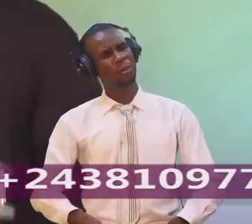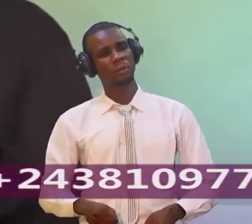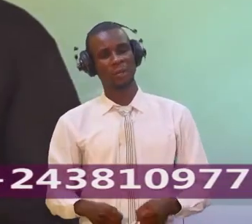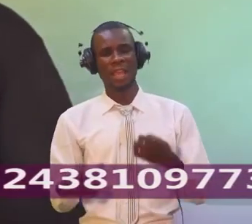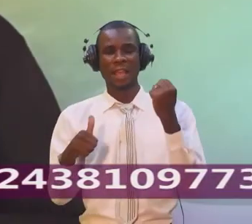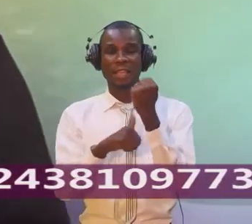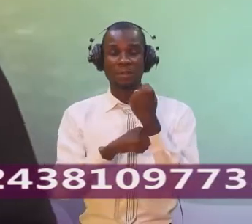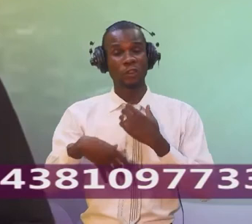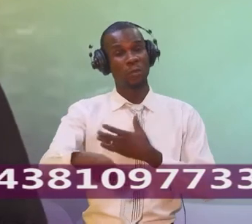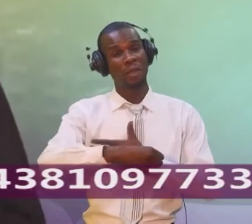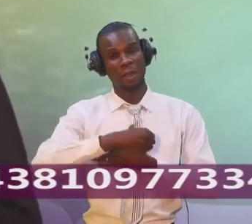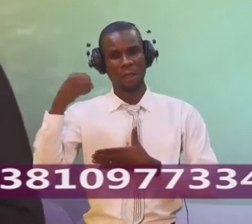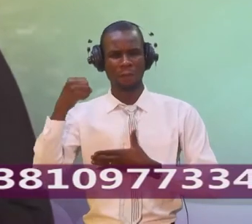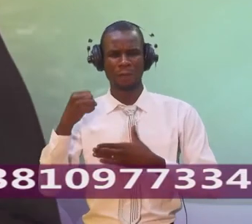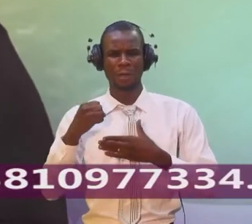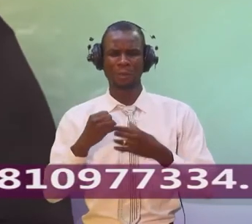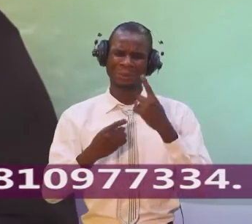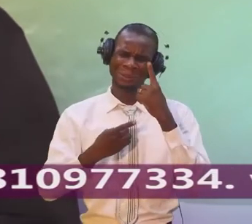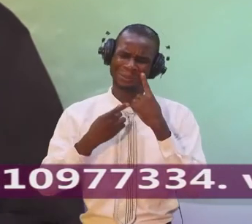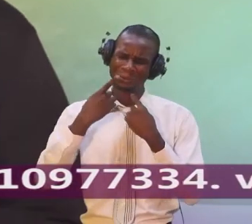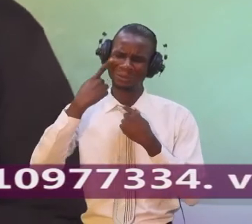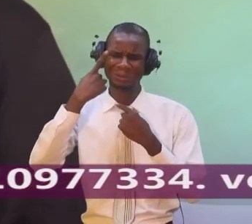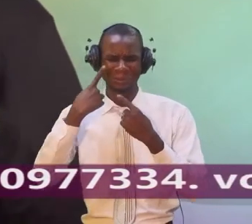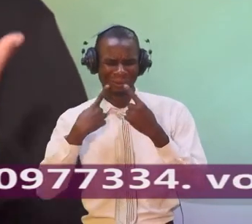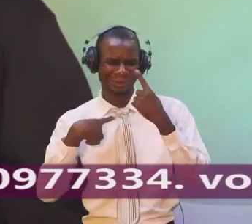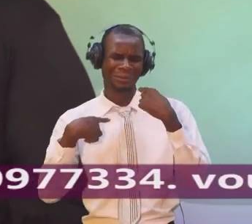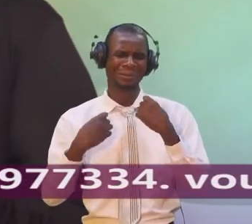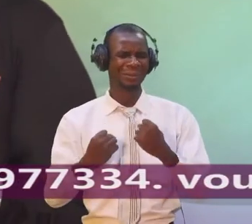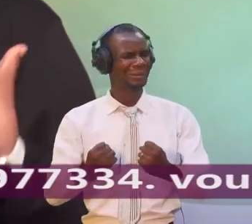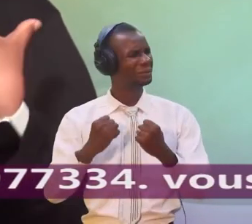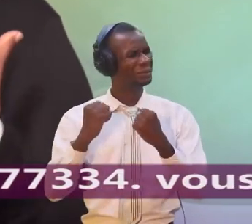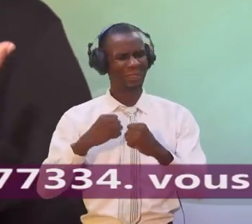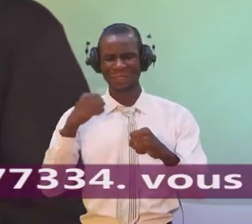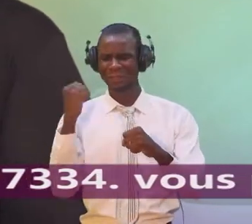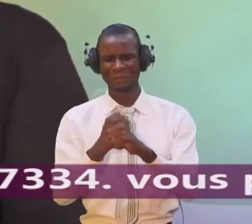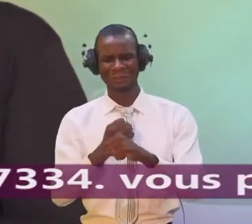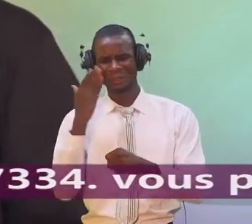au mtu mmoja wa familia amefariki, umempoteza, unalia